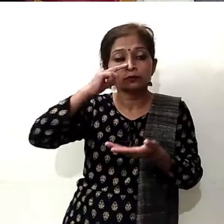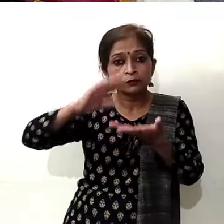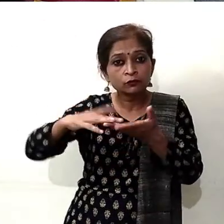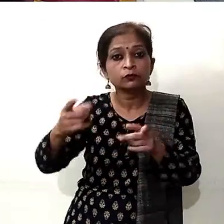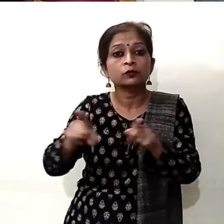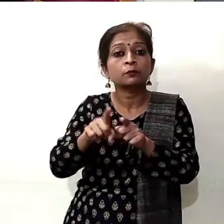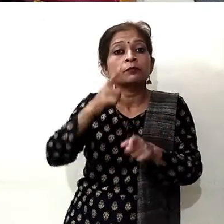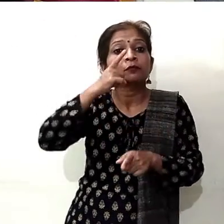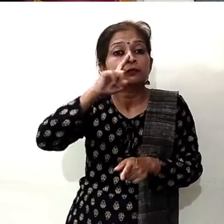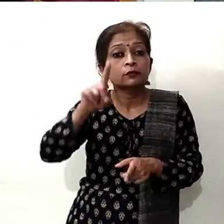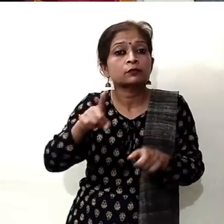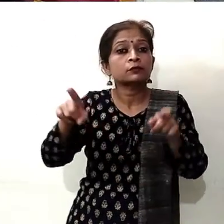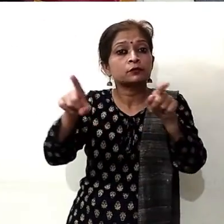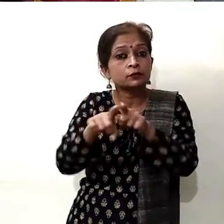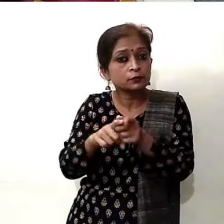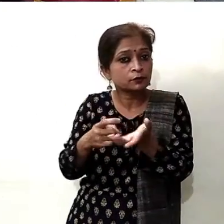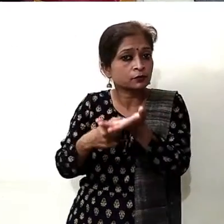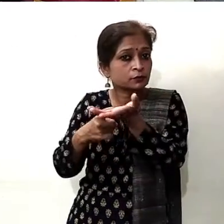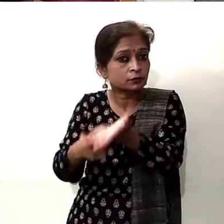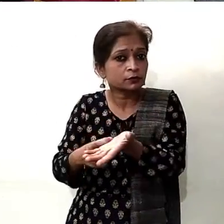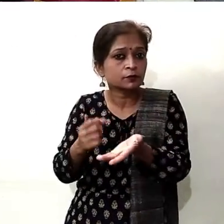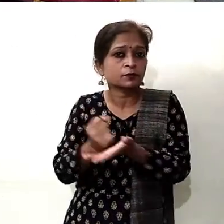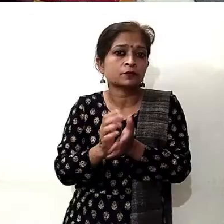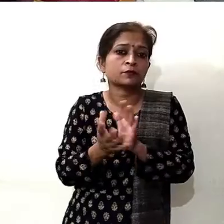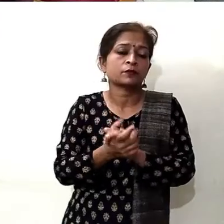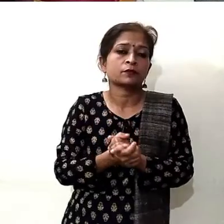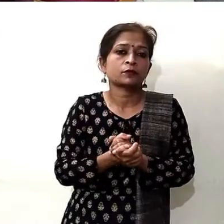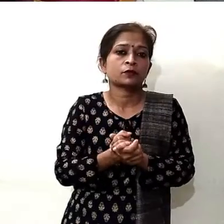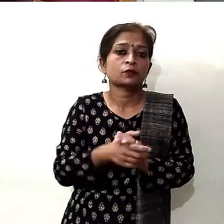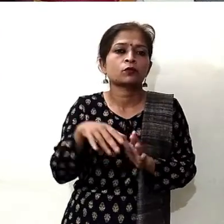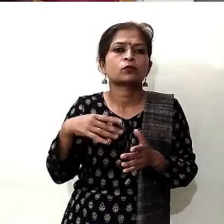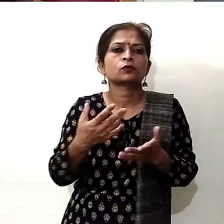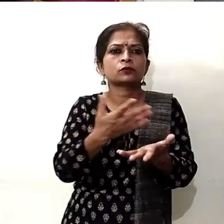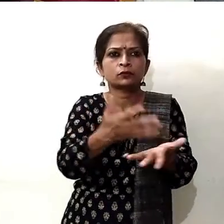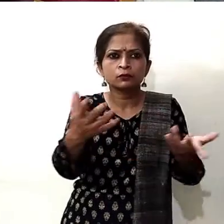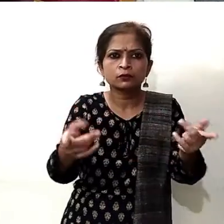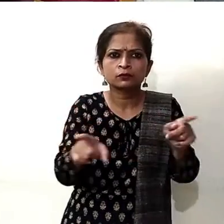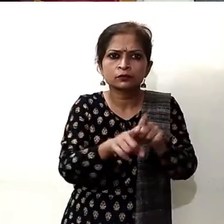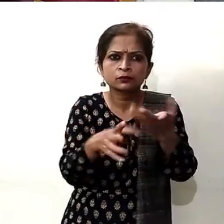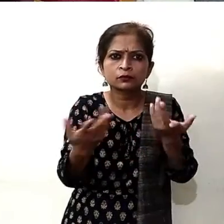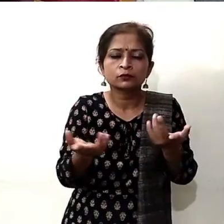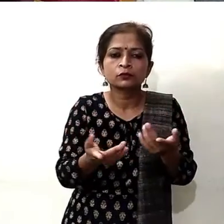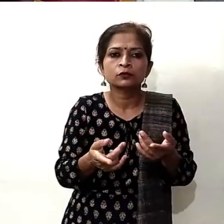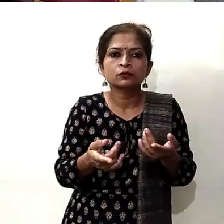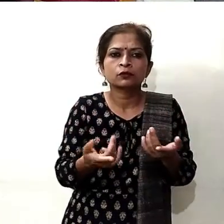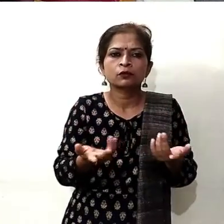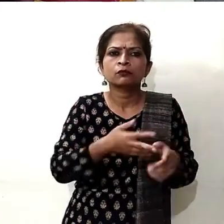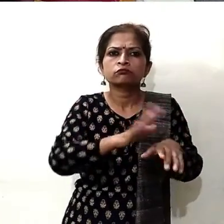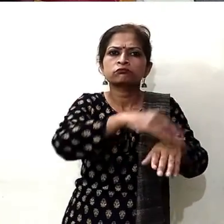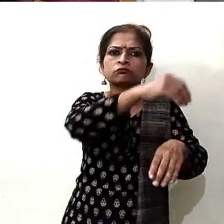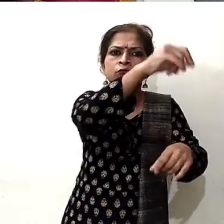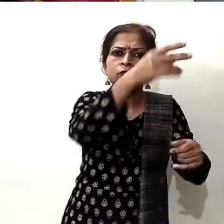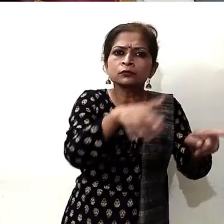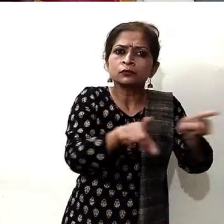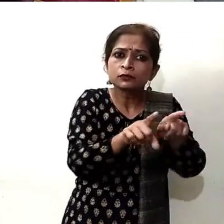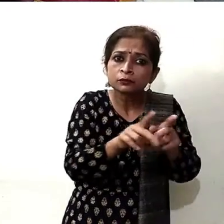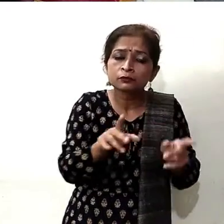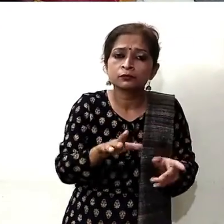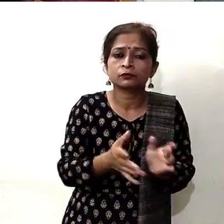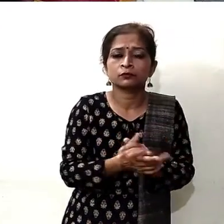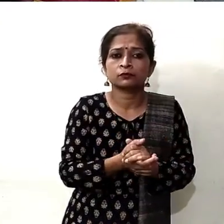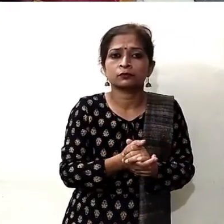लोष्ट्रवत, दूसरों का जो संपत्ति है वो अपने में किसके जैसा देखता है, लोष्ट्रवत, मिट्टी के जैसा देखता है ना,